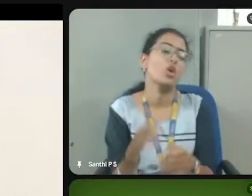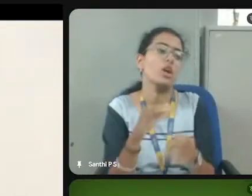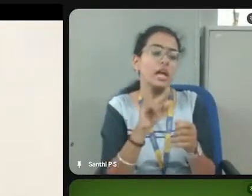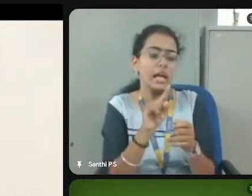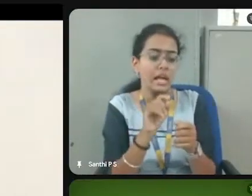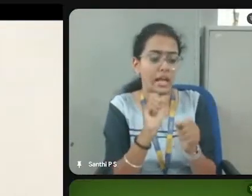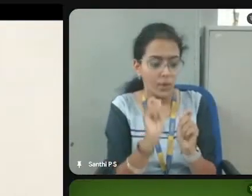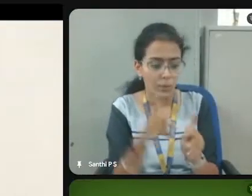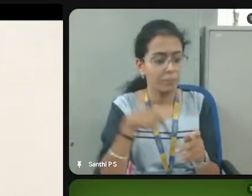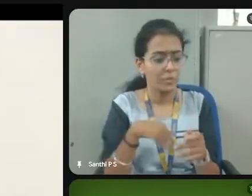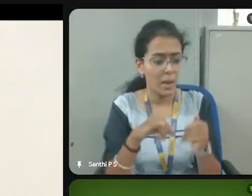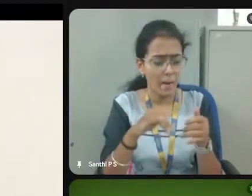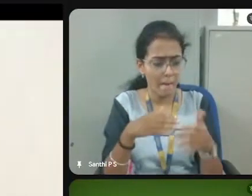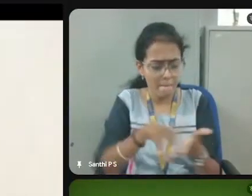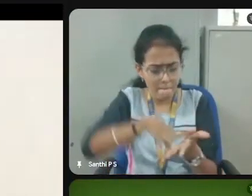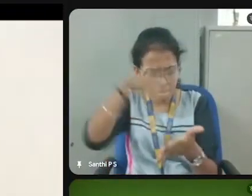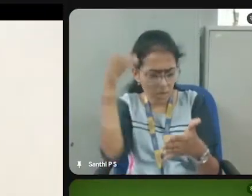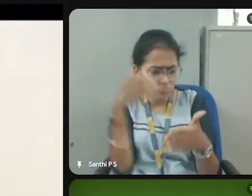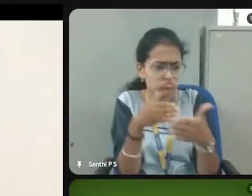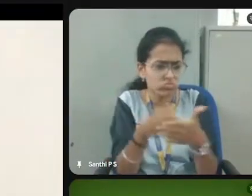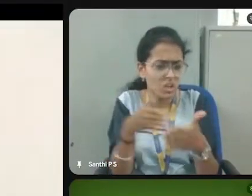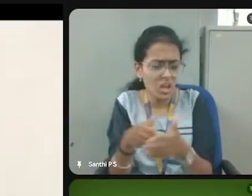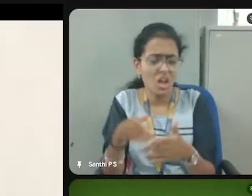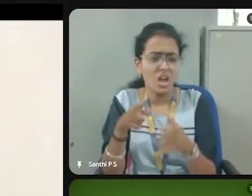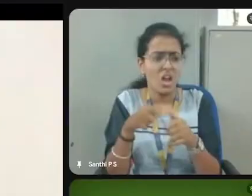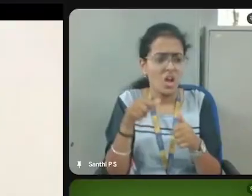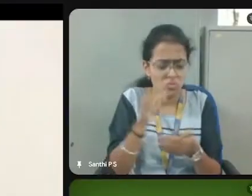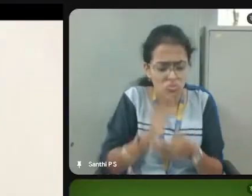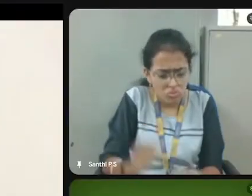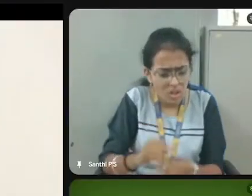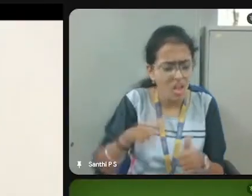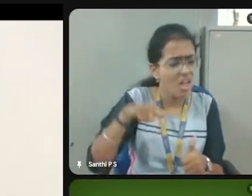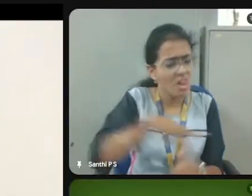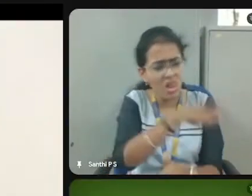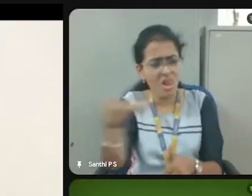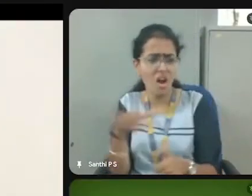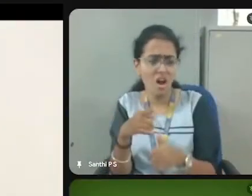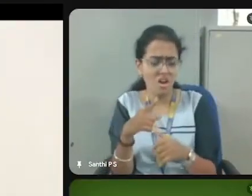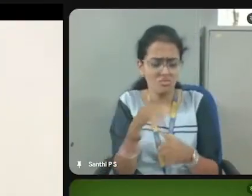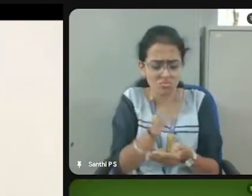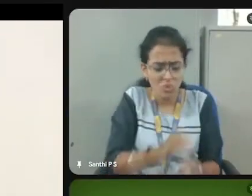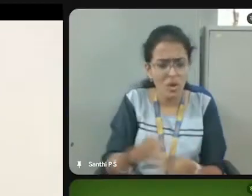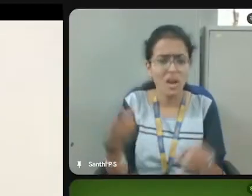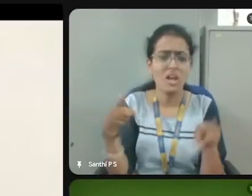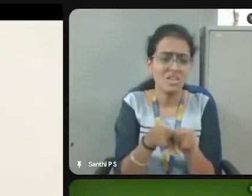കുട്ടികൾക്ക് നമ്മുടെ സാധാരണ കുട്ടികളെ പോലെ ബാക്കി എല്ലാ കാര്യങ്ങൾക്കും അവർക്ക് സമർത്ഥരായി പെരുമാറുവാൻ